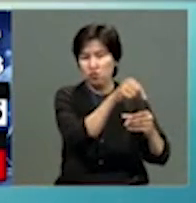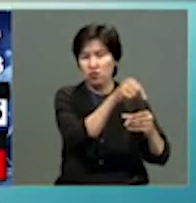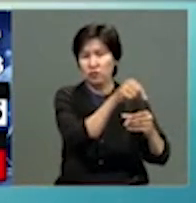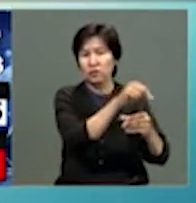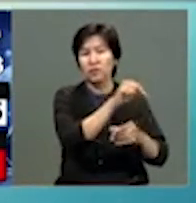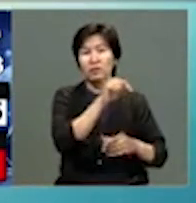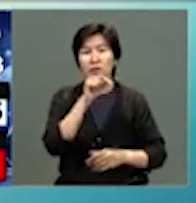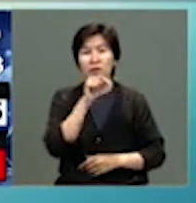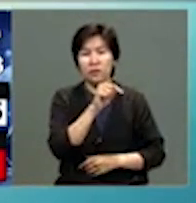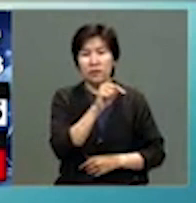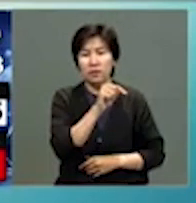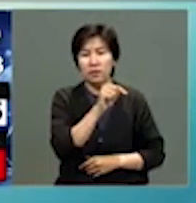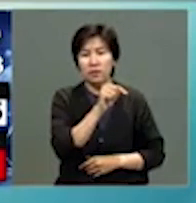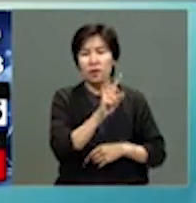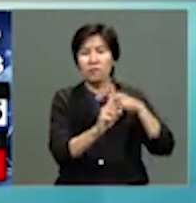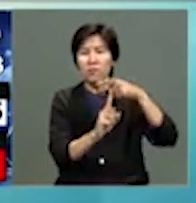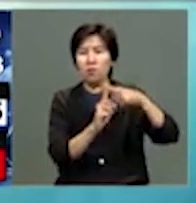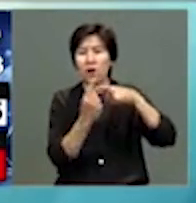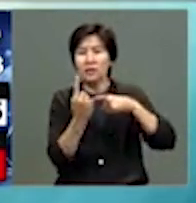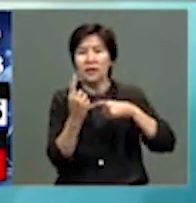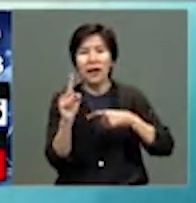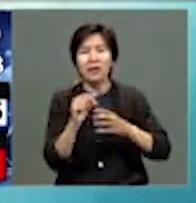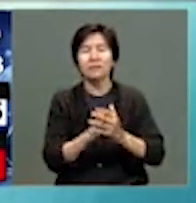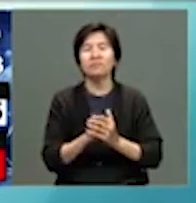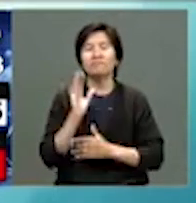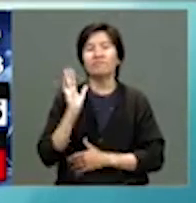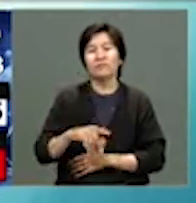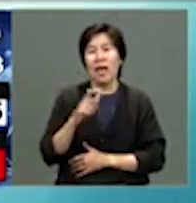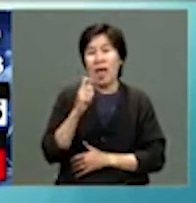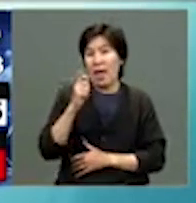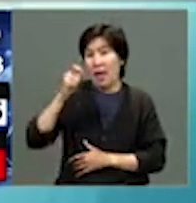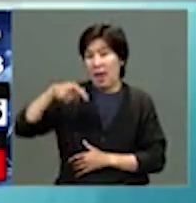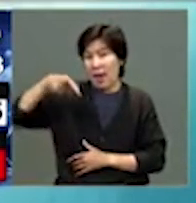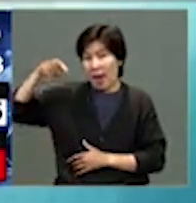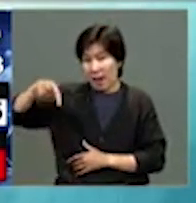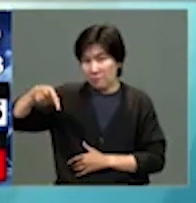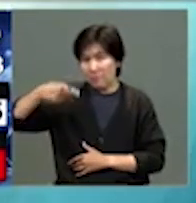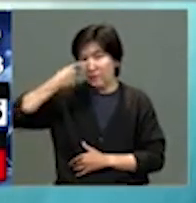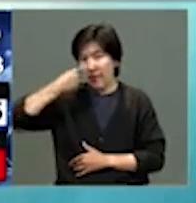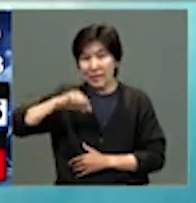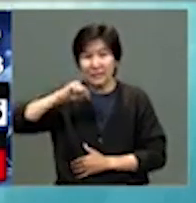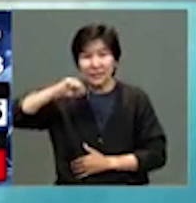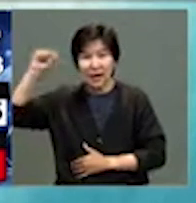ข้อนี้ยังคงอยู่แต่จะมีนู่นนี่นั่นเปิดขึ้นมานะครับที่สำคัญข้อ5ข้อ +6คือใครชนะด้วยนะครับ 5